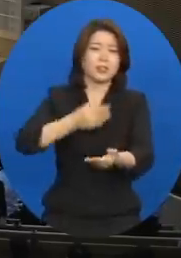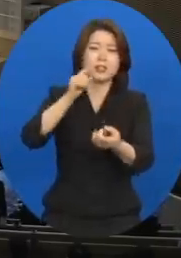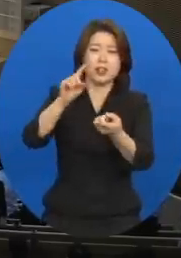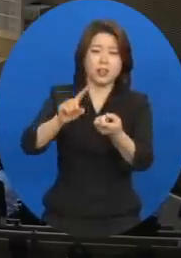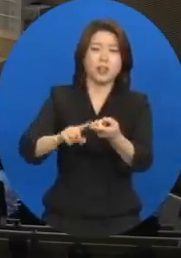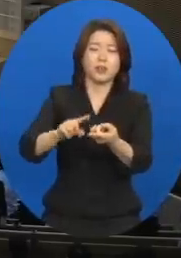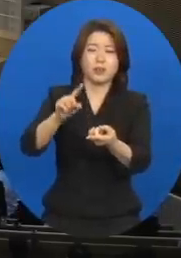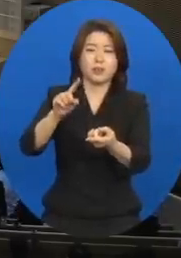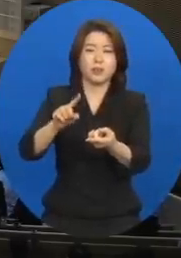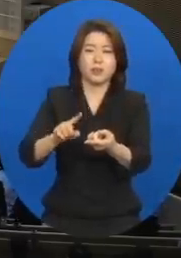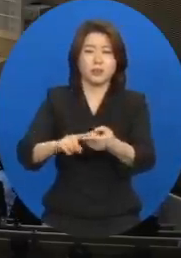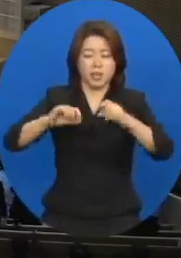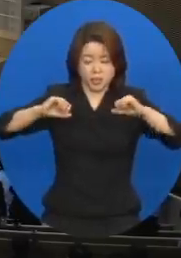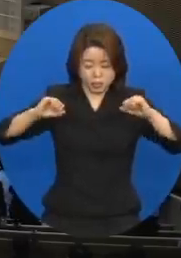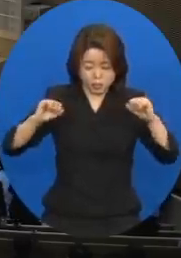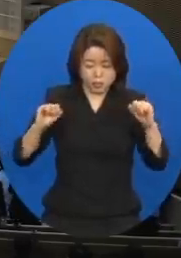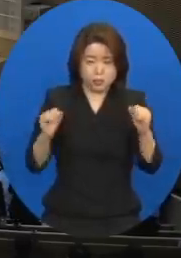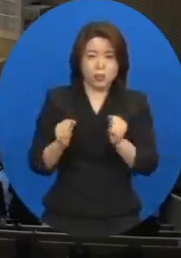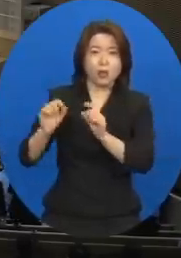이끄시는 대로